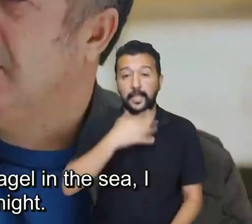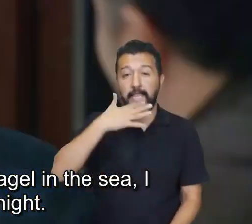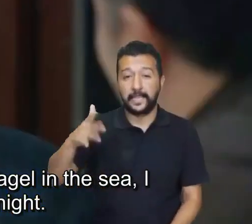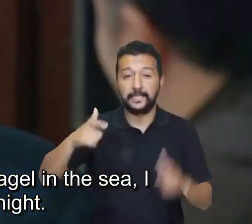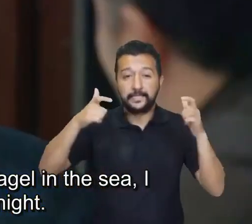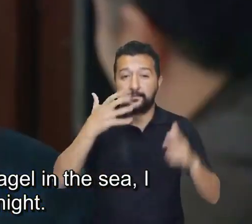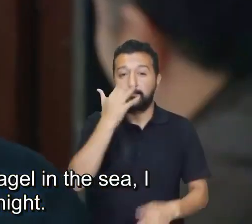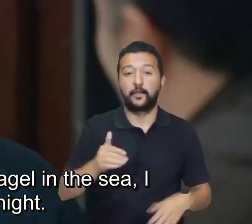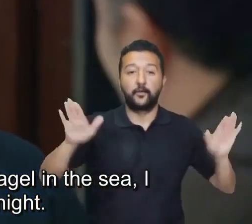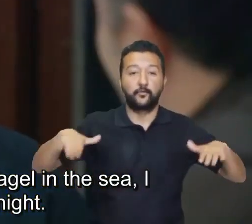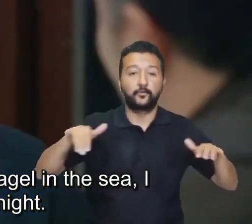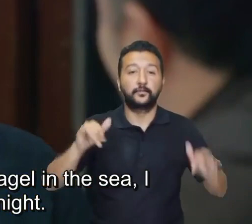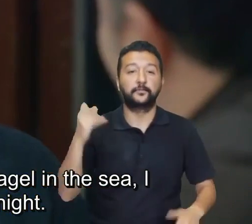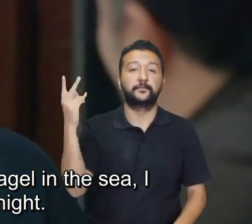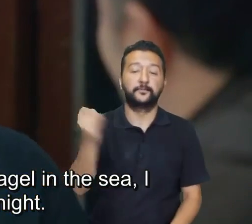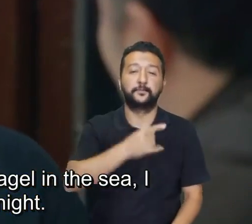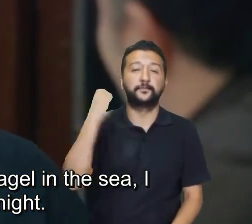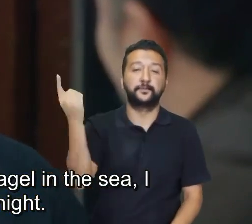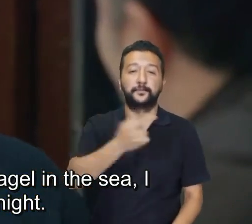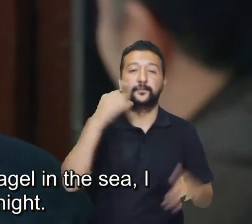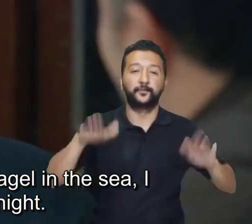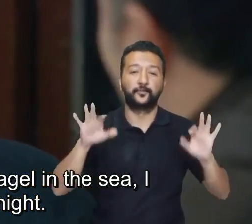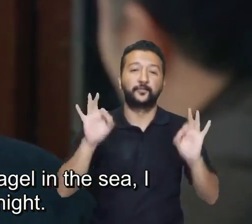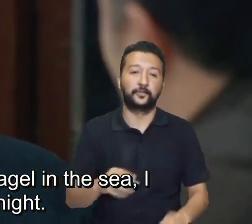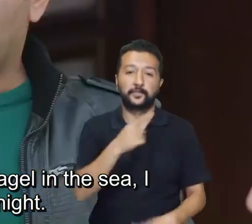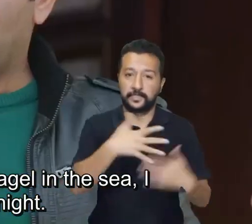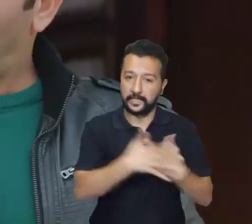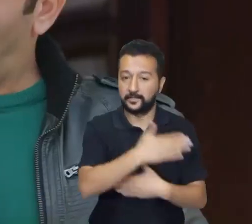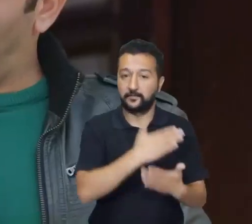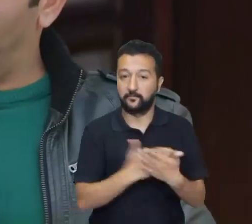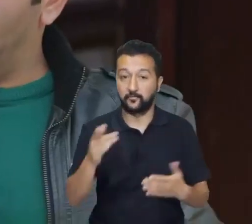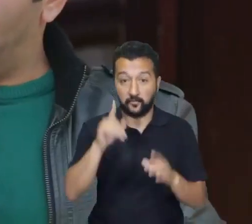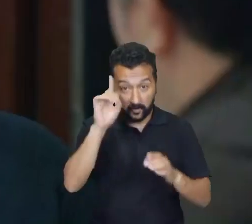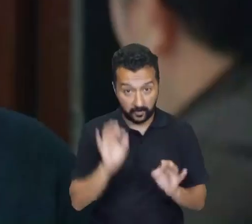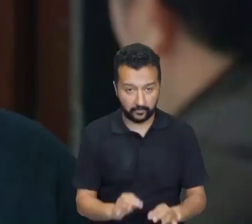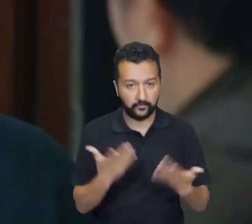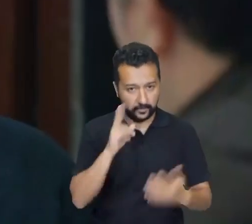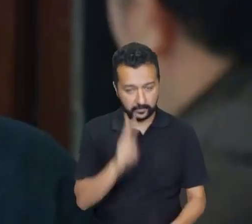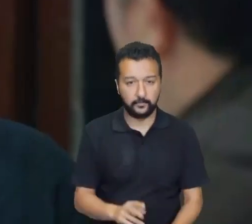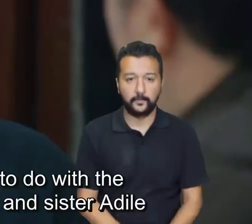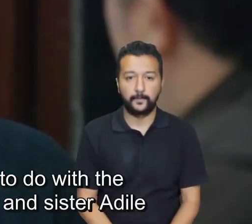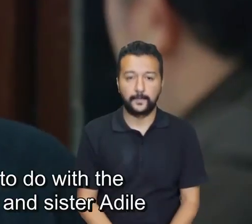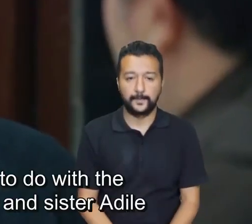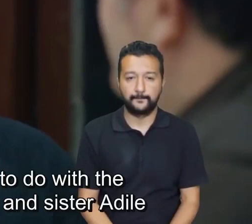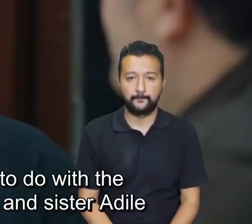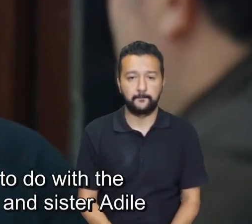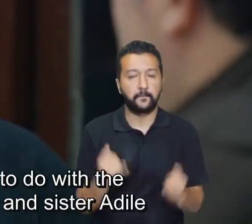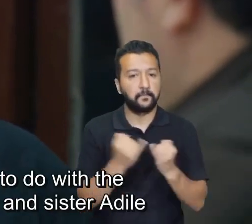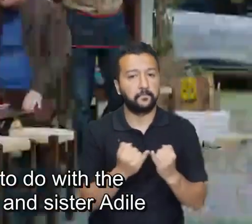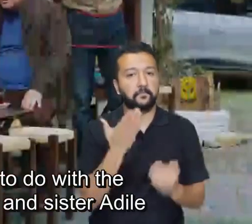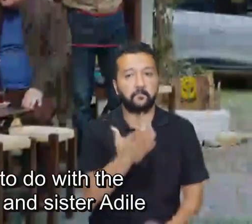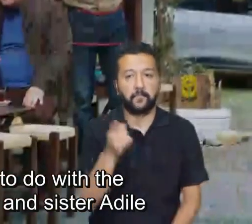simit bekleyen martı gibi böyle süzüm süzüm süzüldü gece boyunca. Allah Allah. Vallahi.